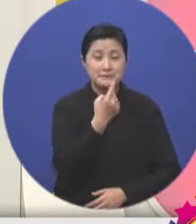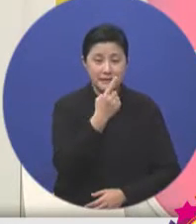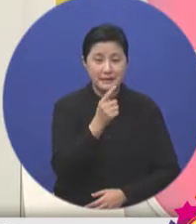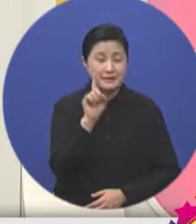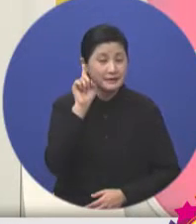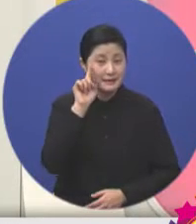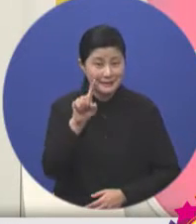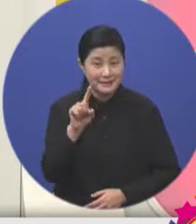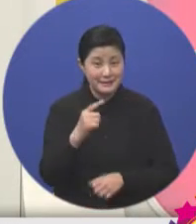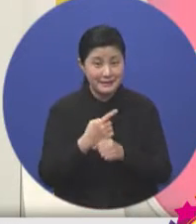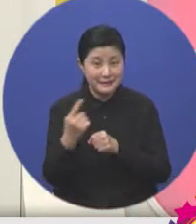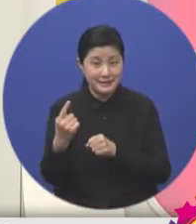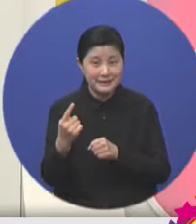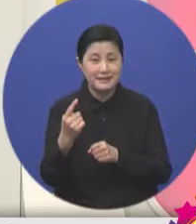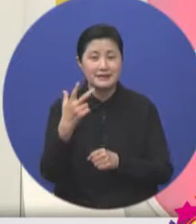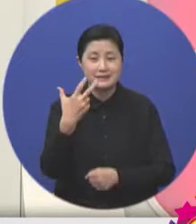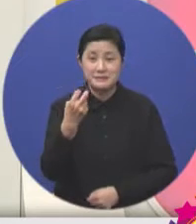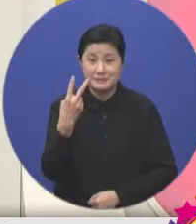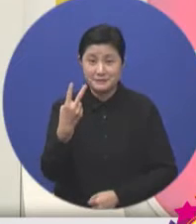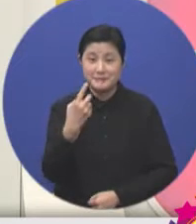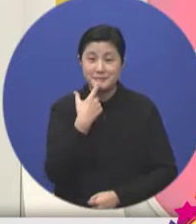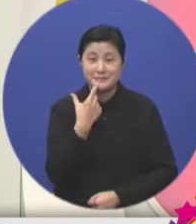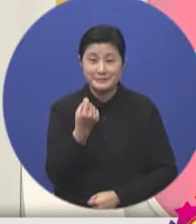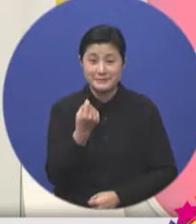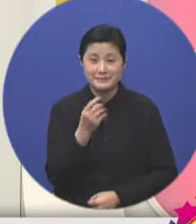내년에 둘이고 이러시죠? 예.